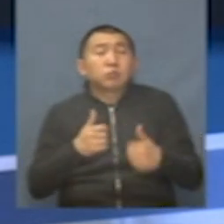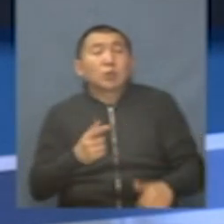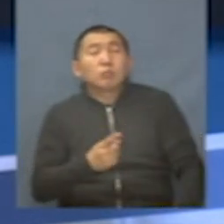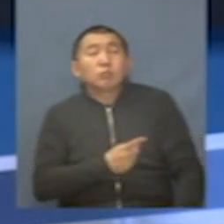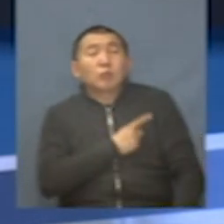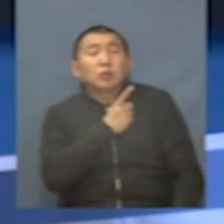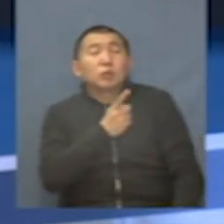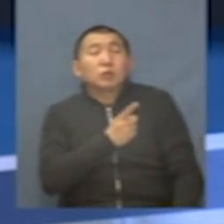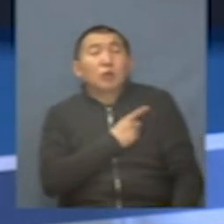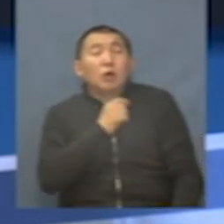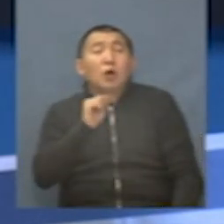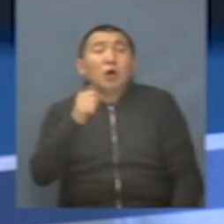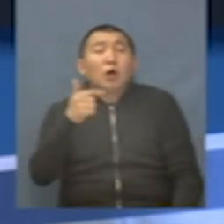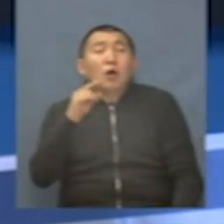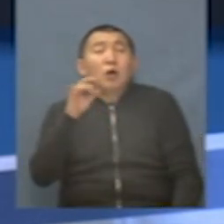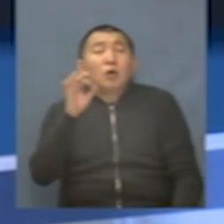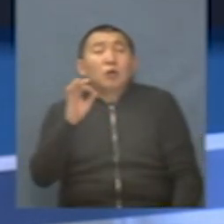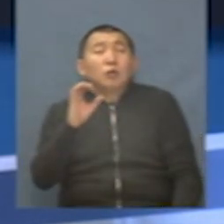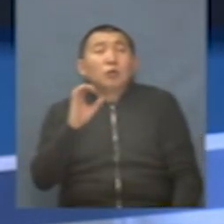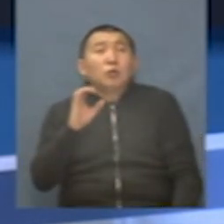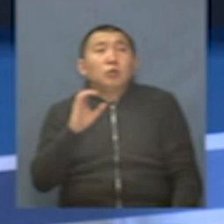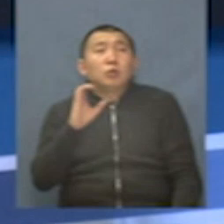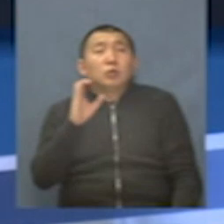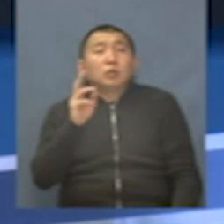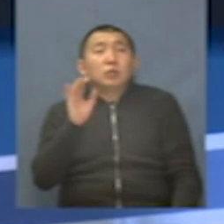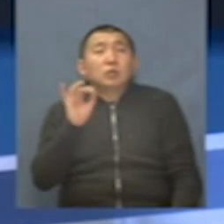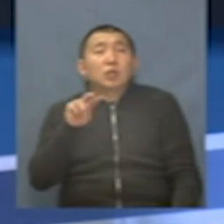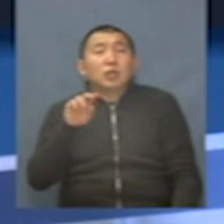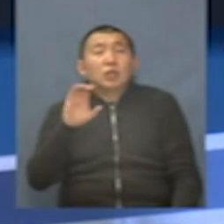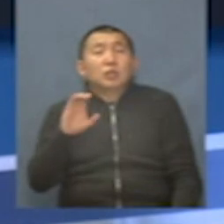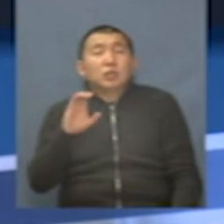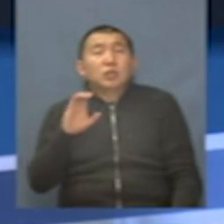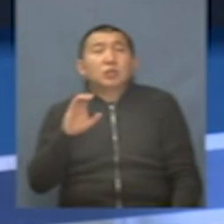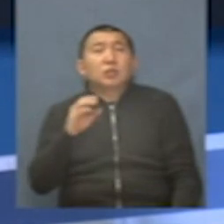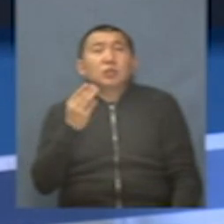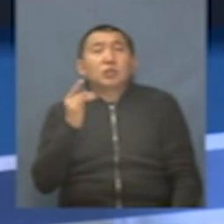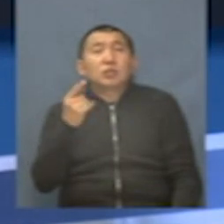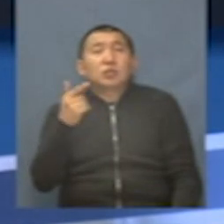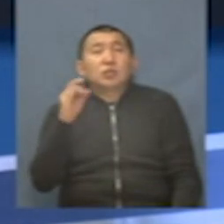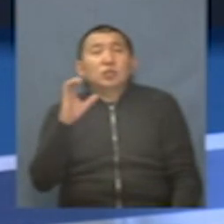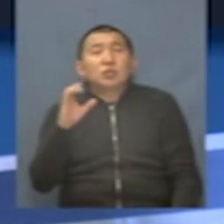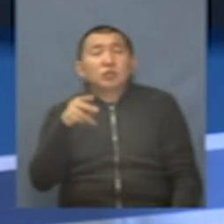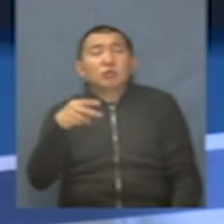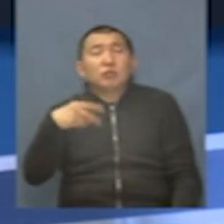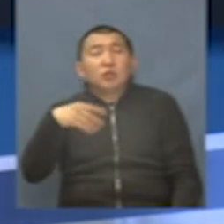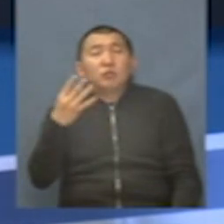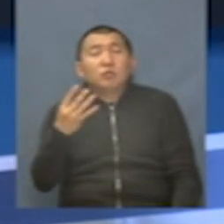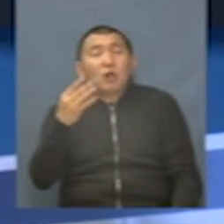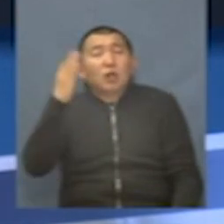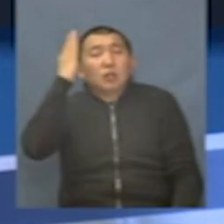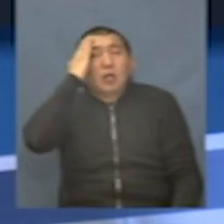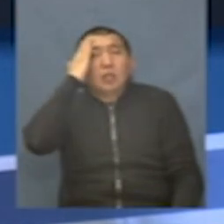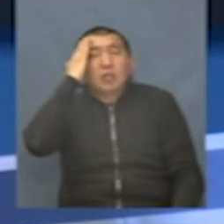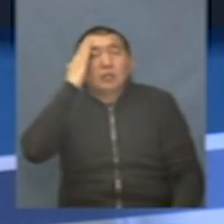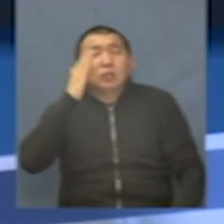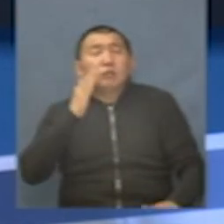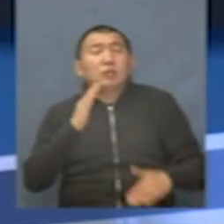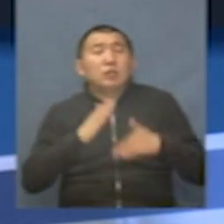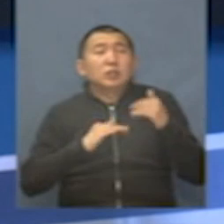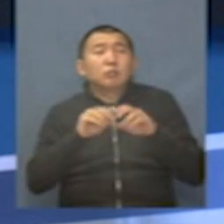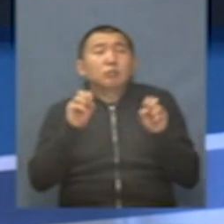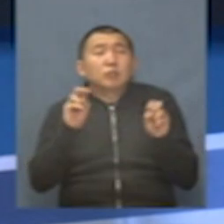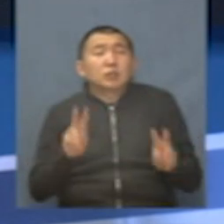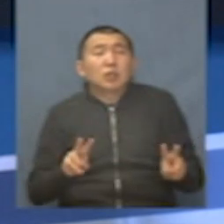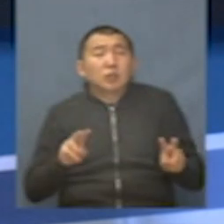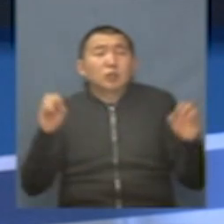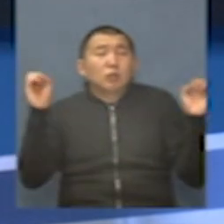AgroSkills ШХС-2024. Здесь собрались талантливые молодые специалисты, чтобы продемонстрировать свои умения в нескольких компетенциях –